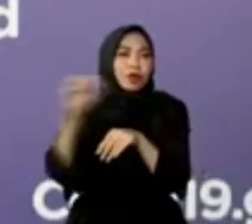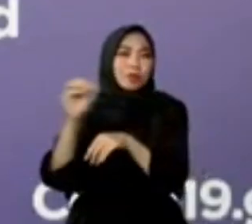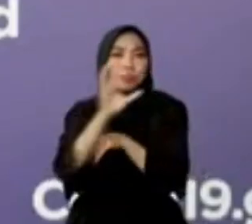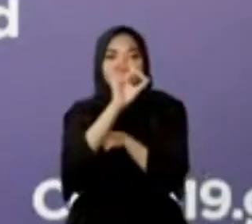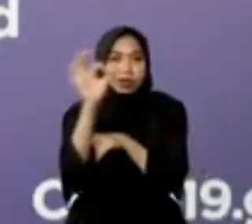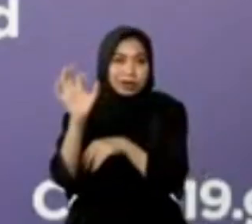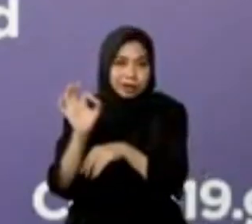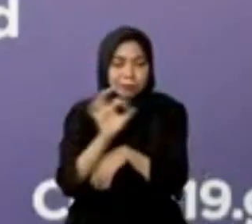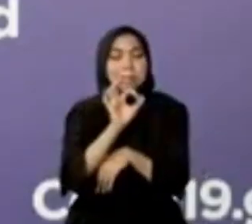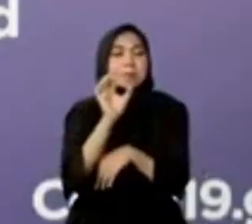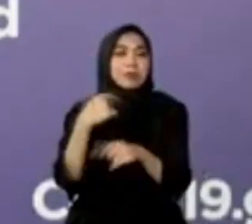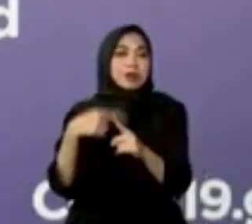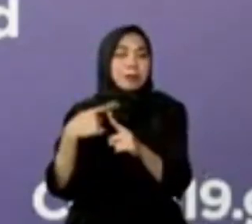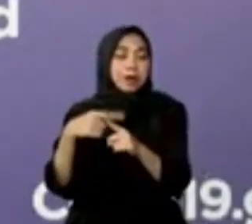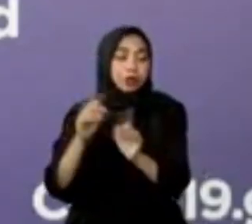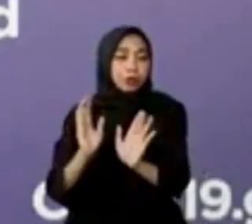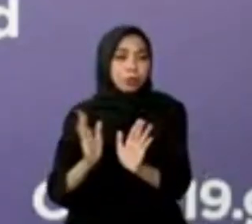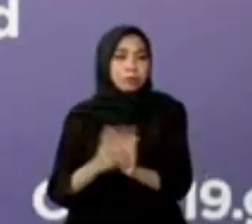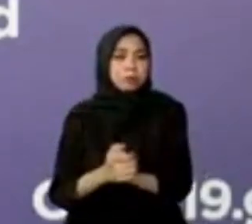dengan